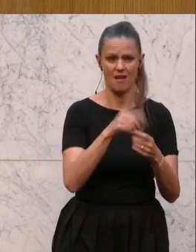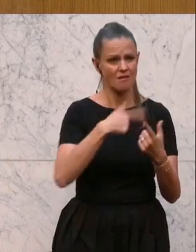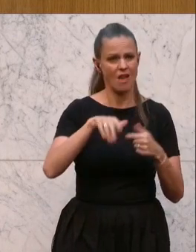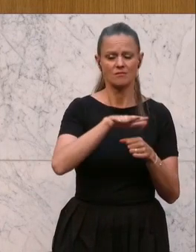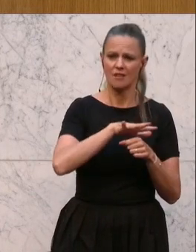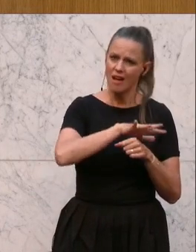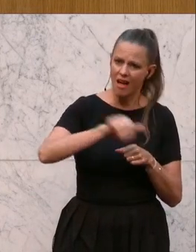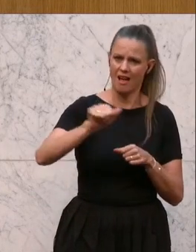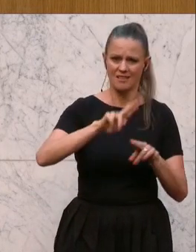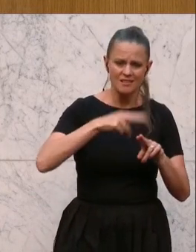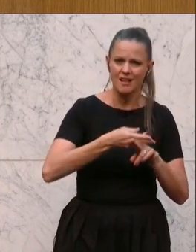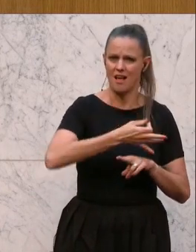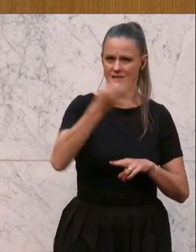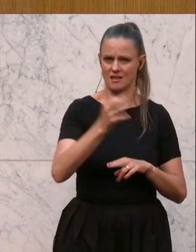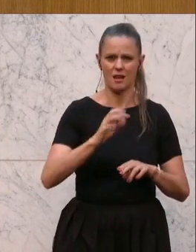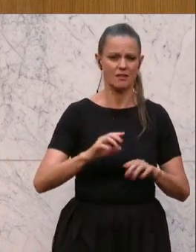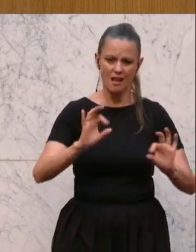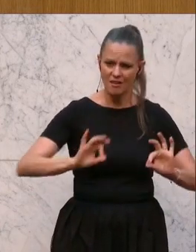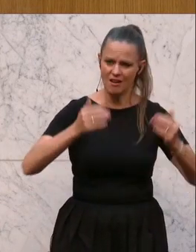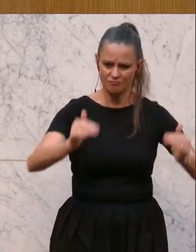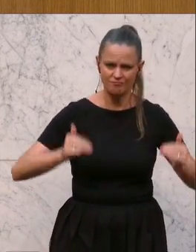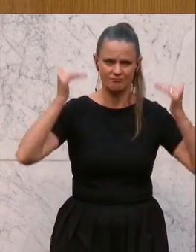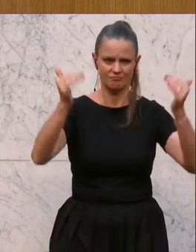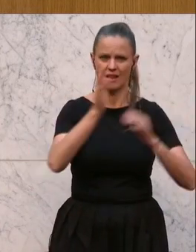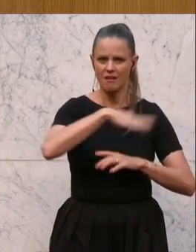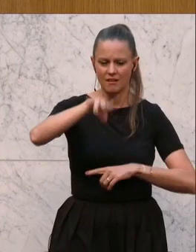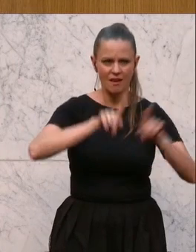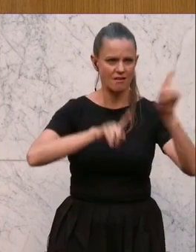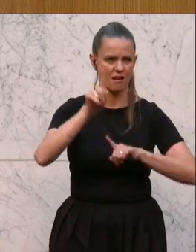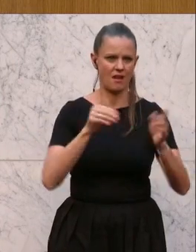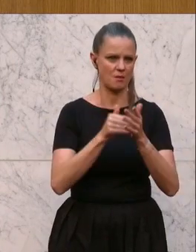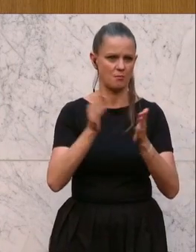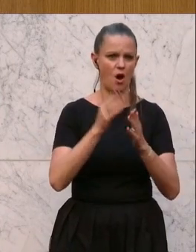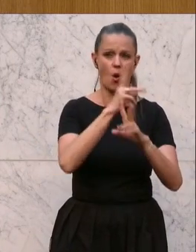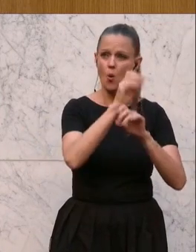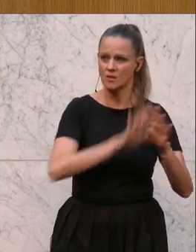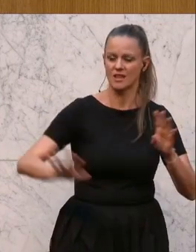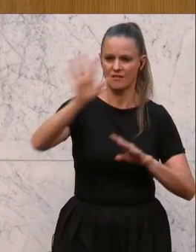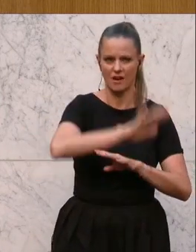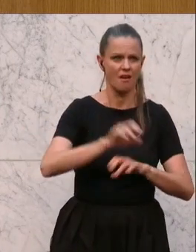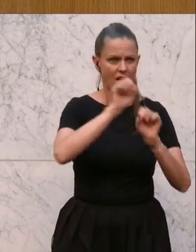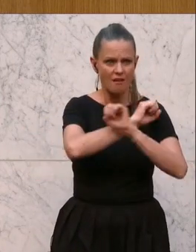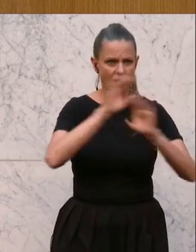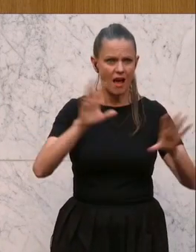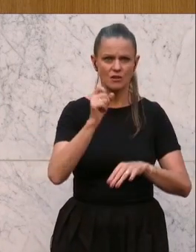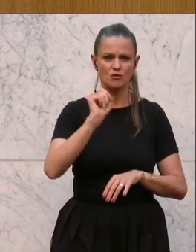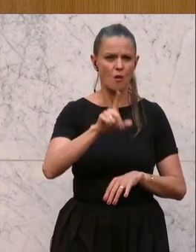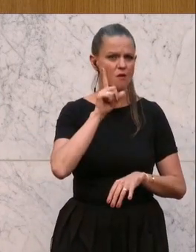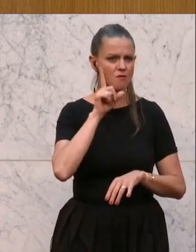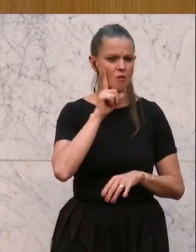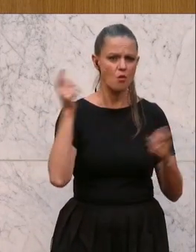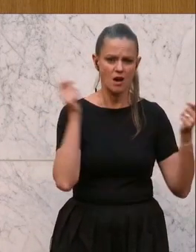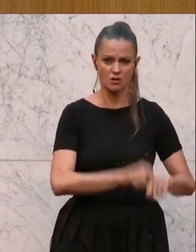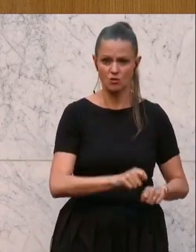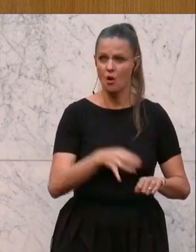flächendeckenden, ganztägigen, hochqualitativen Kindergarten haben in ganz Österreich, der selbstverständlich nicht um 12 Uhr zusperrt, damit die Frau